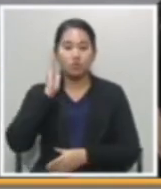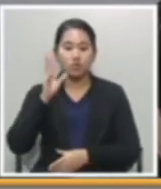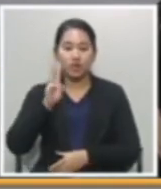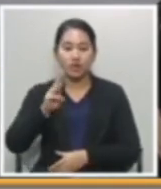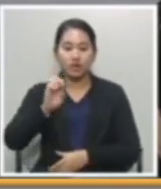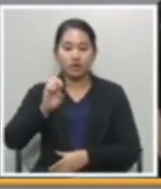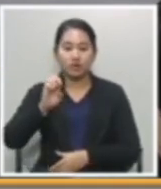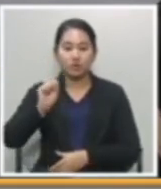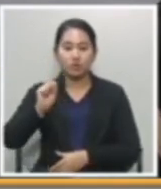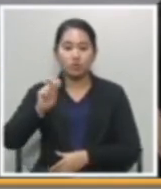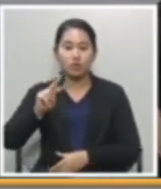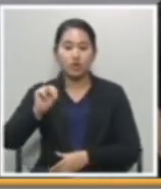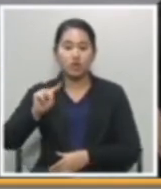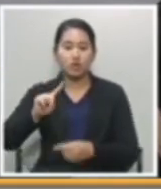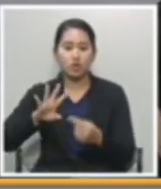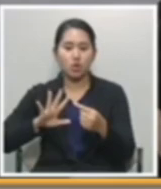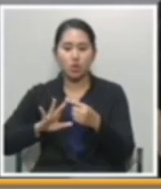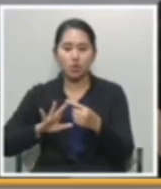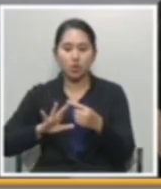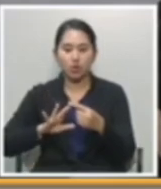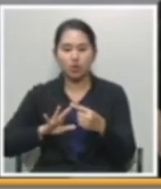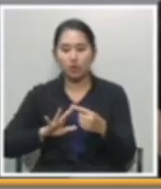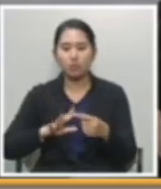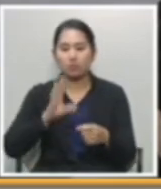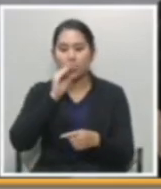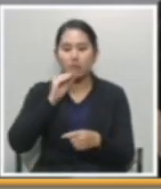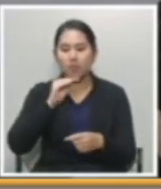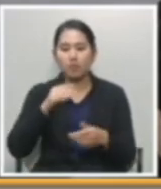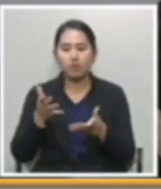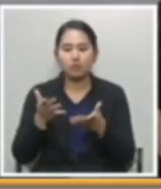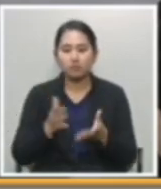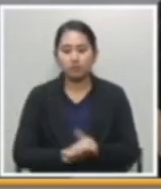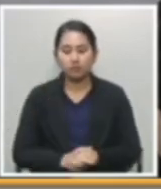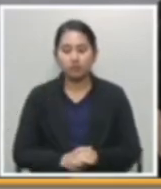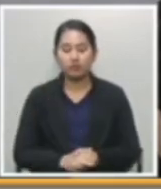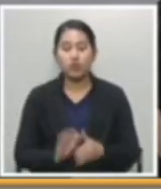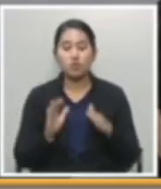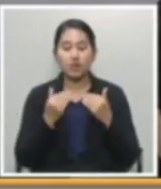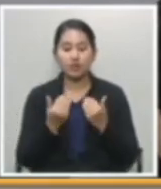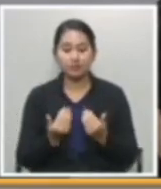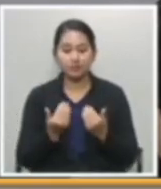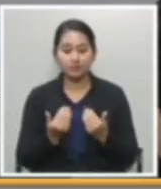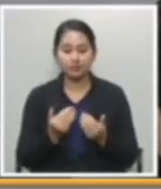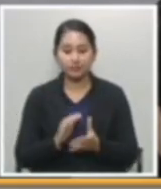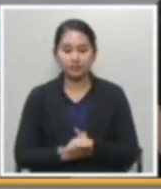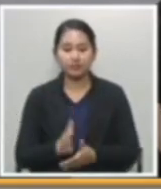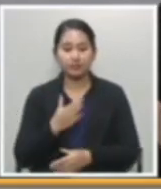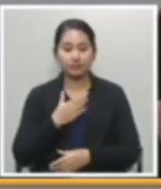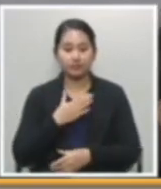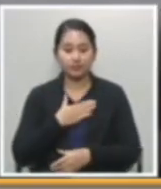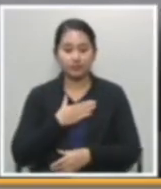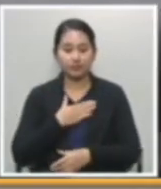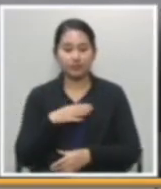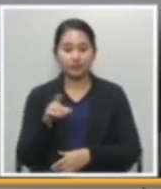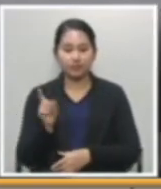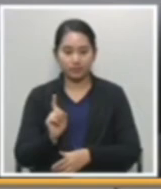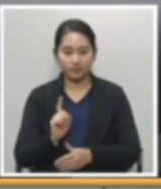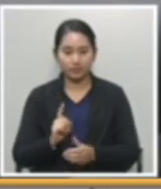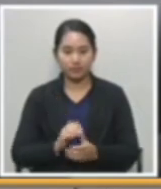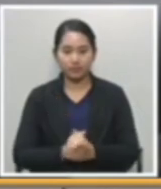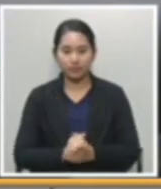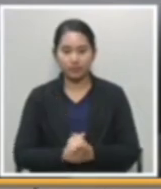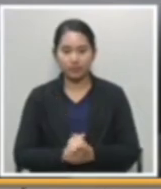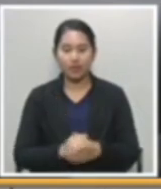มาเรียบคายไปเรื่อยๆเพราะฉะนั้นวันนี้นะฮะนะเราจึงถือว่ายังมี